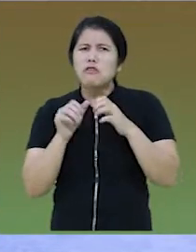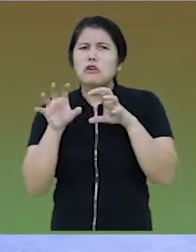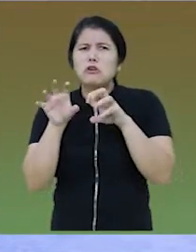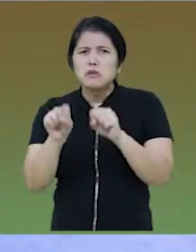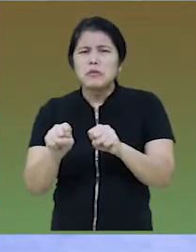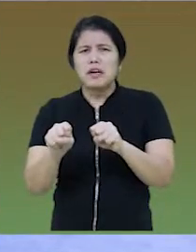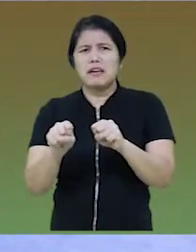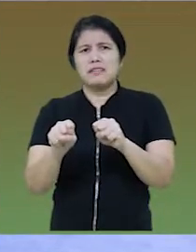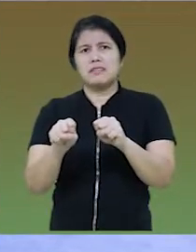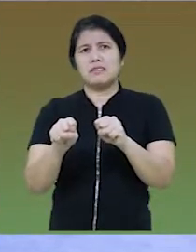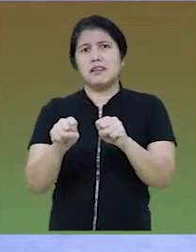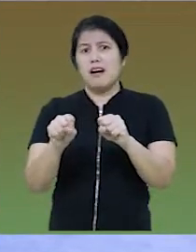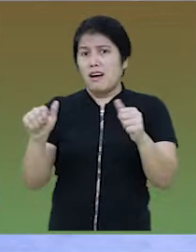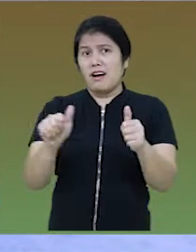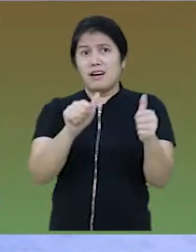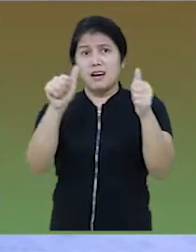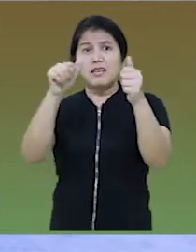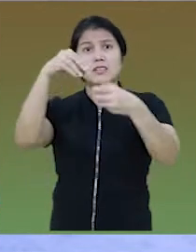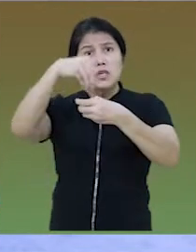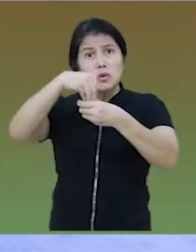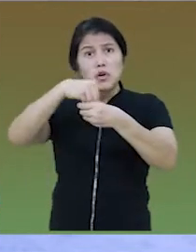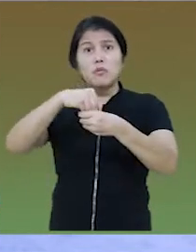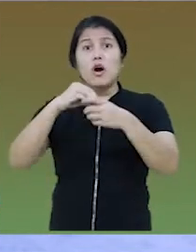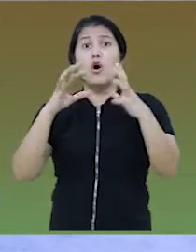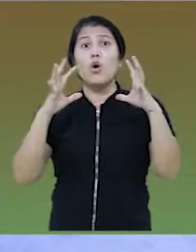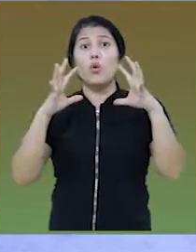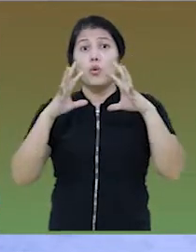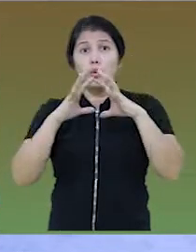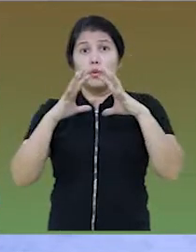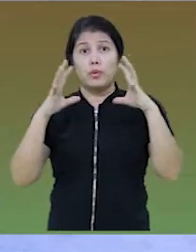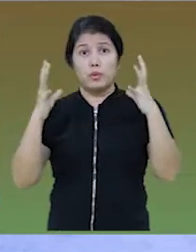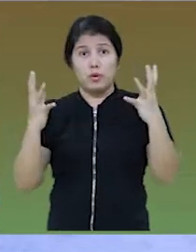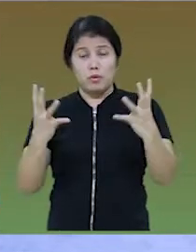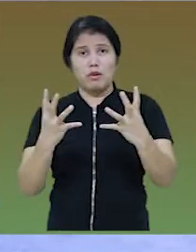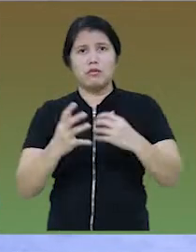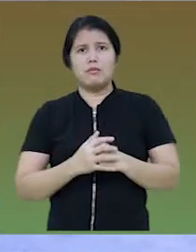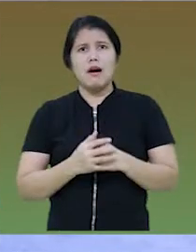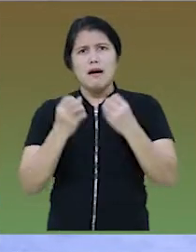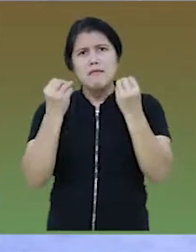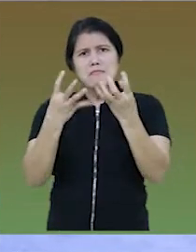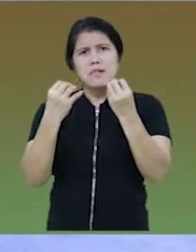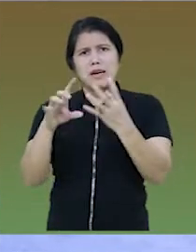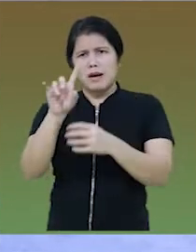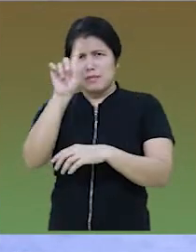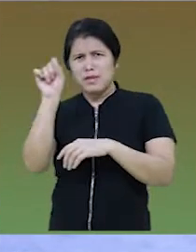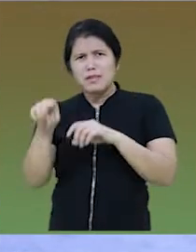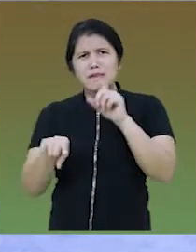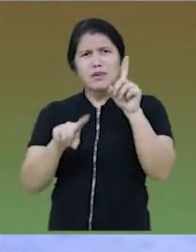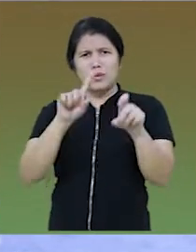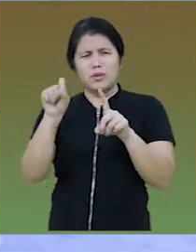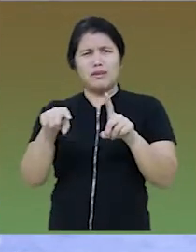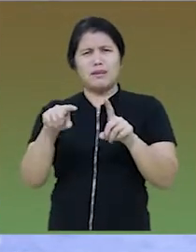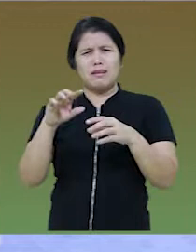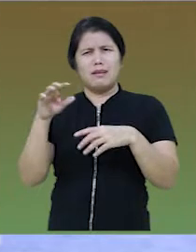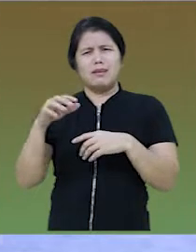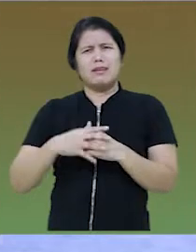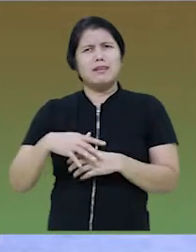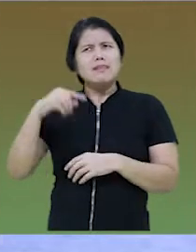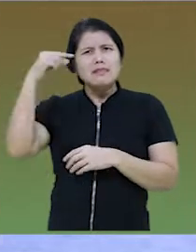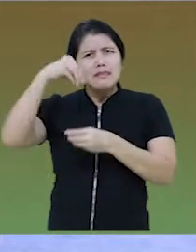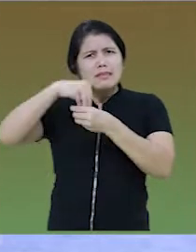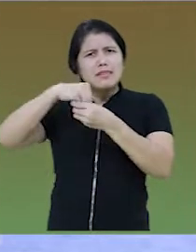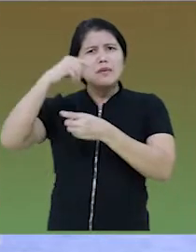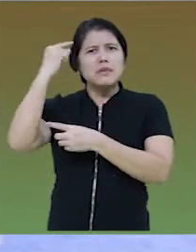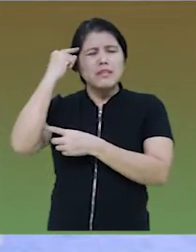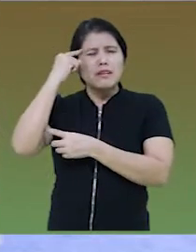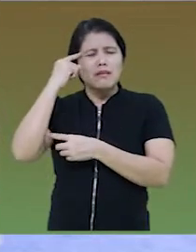Paano nag-ookupa ng espasyo ang hangin sa loob ng mga lobo, Ate Shen? Marami talagang tanong ang naglalaro sa isip ko, Ate